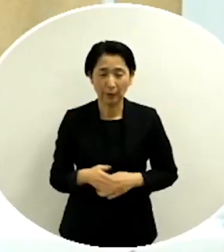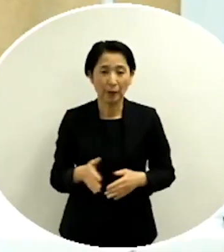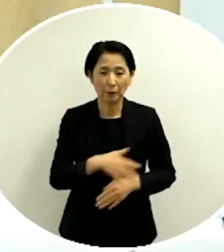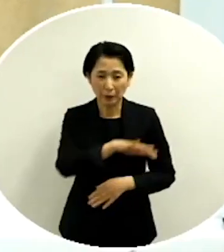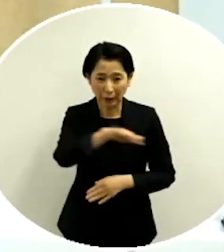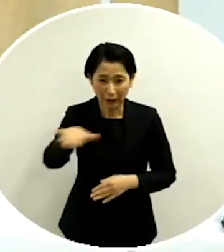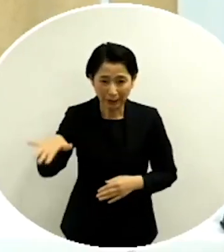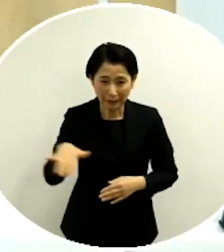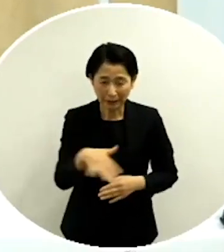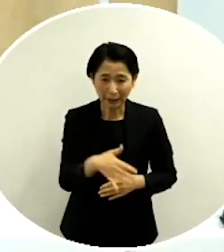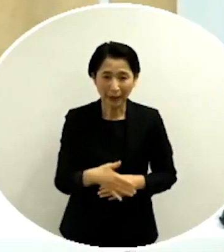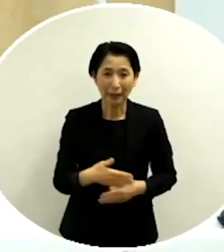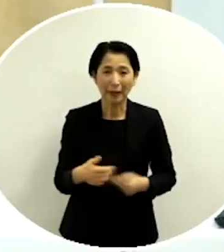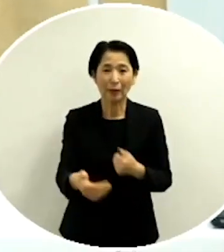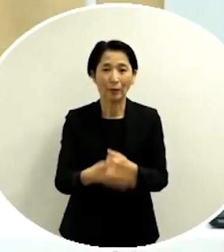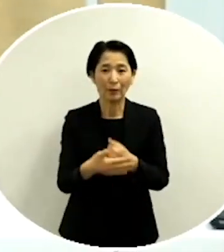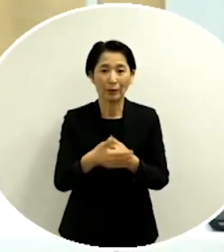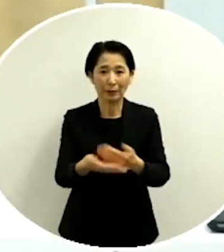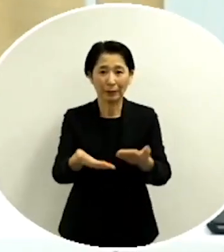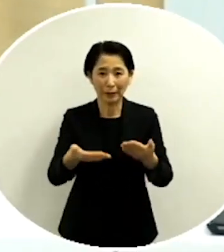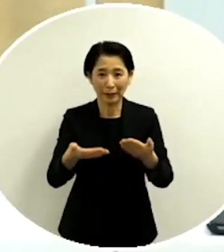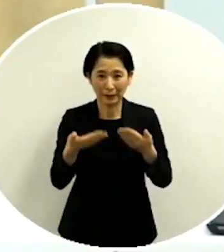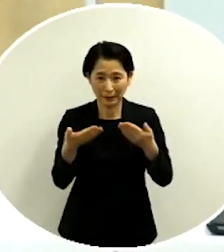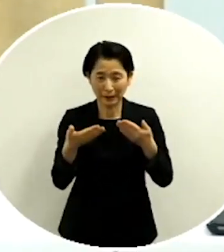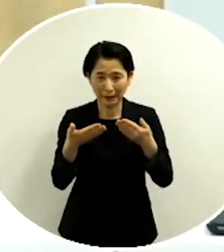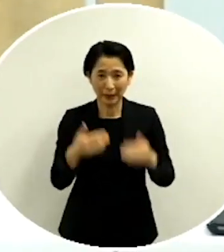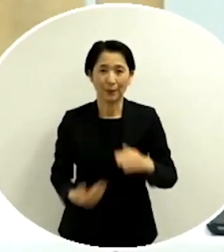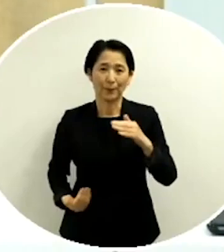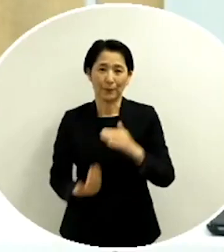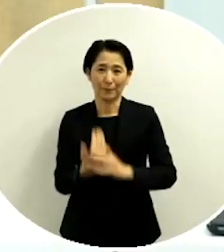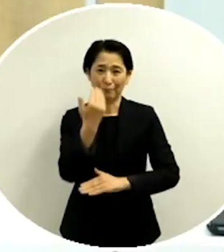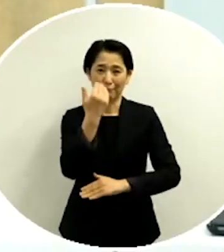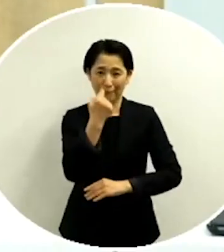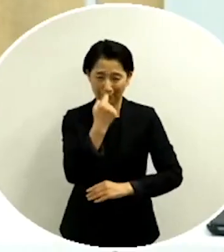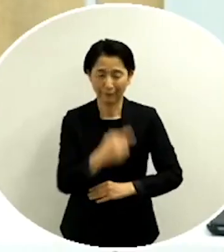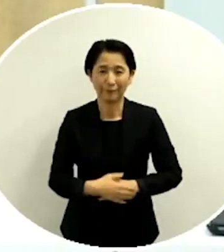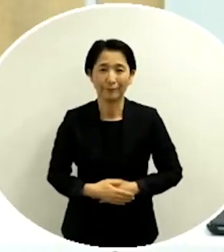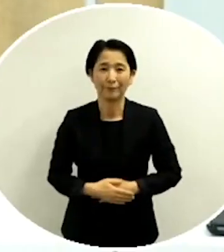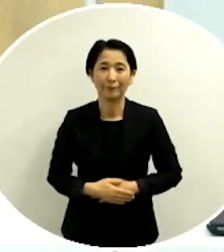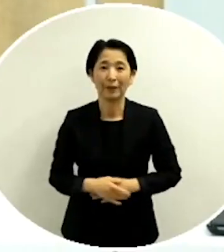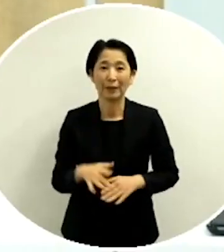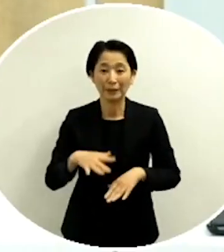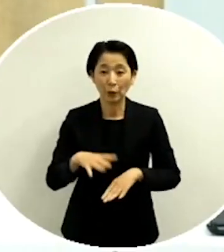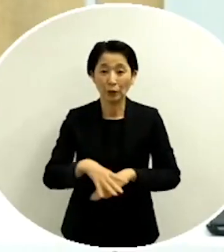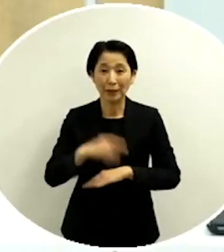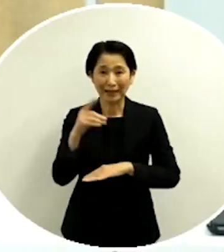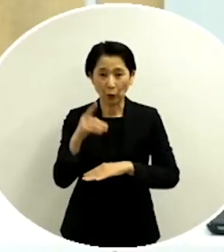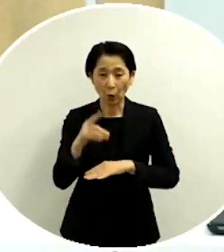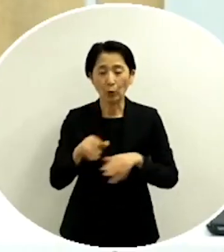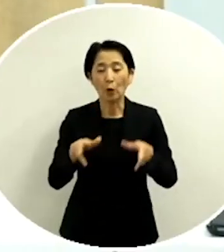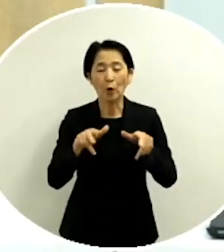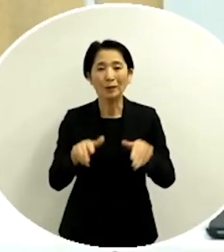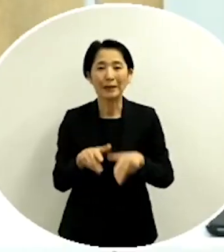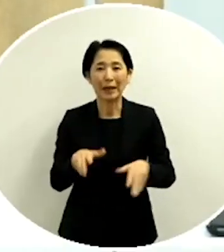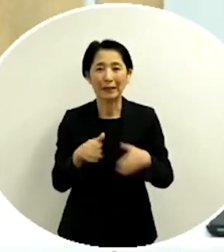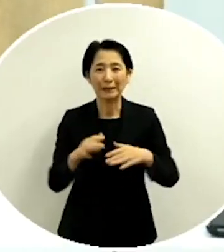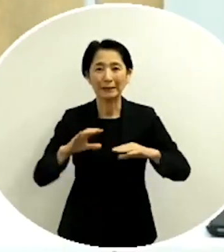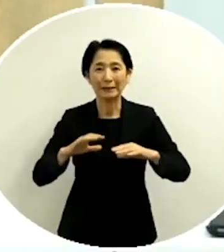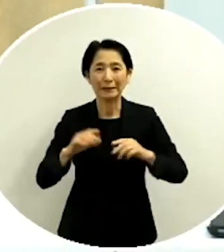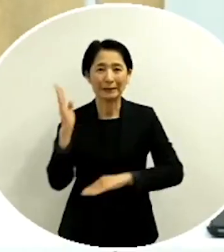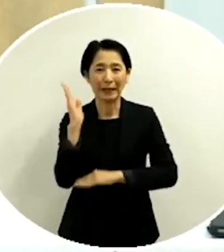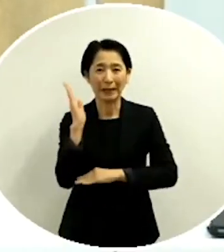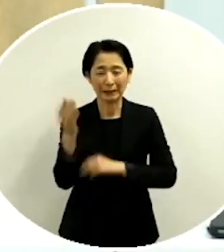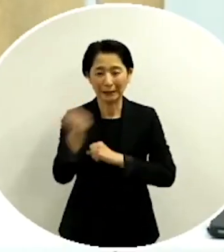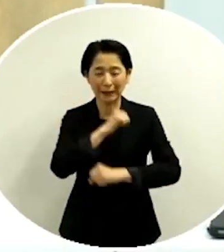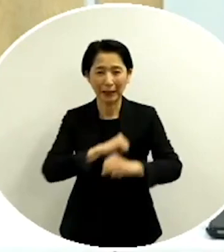ていただいて私立候補しまして初当選したそれがあの私の最初の政治活動のスタートということ